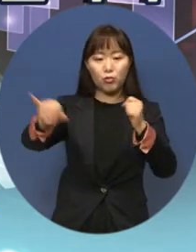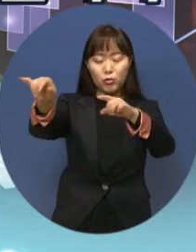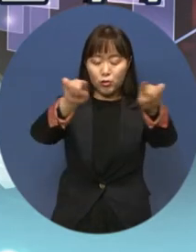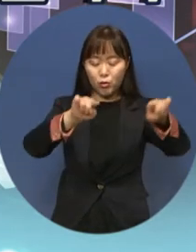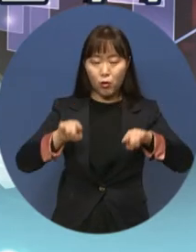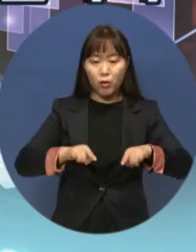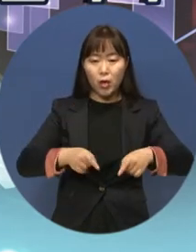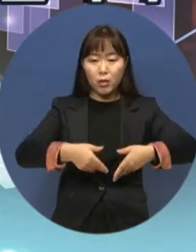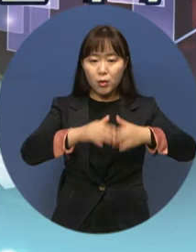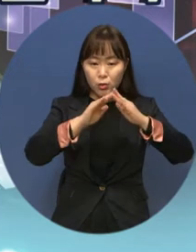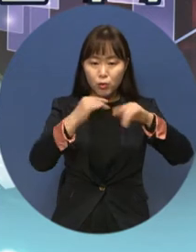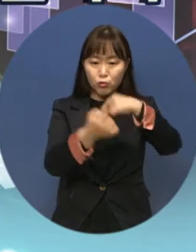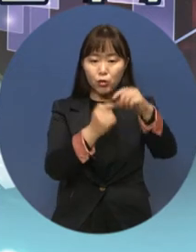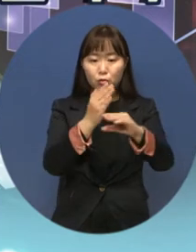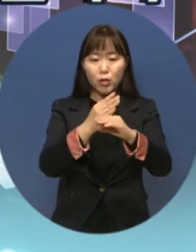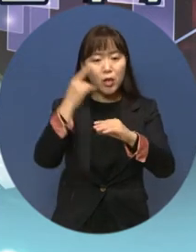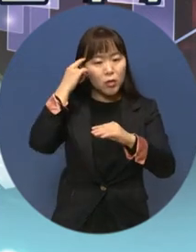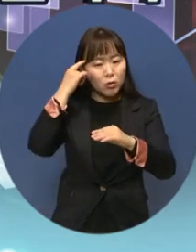설치 운영 중인